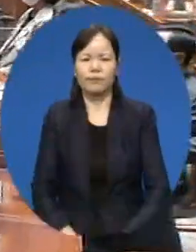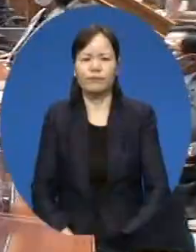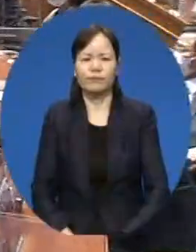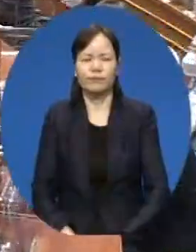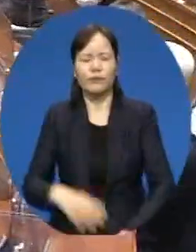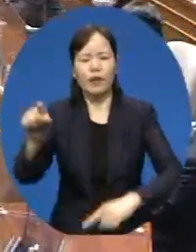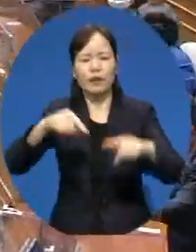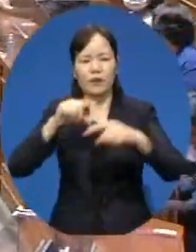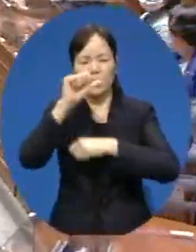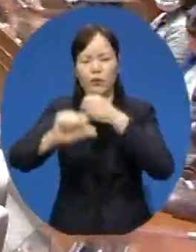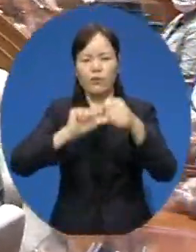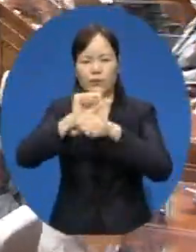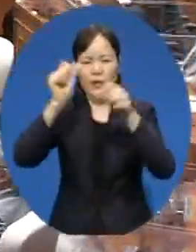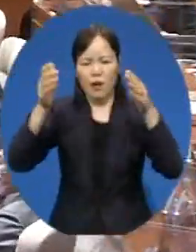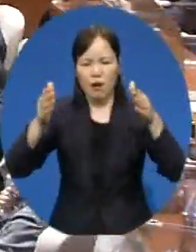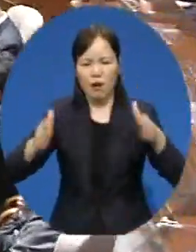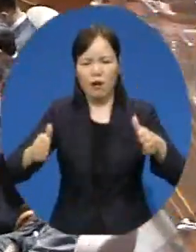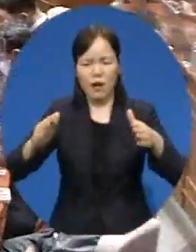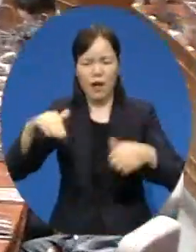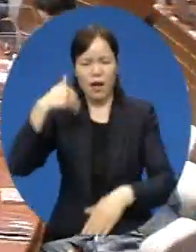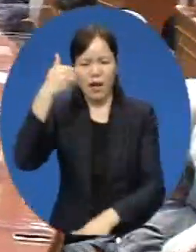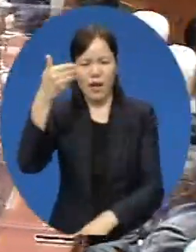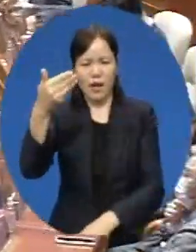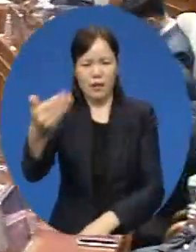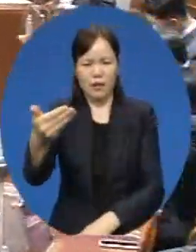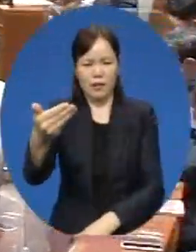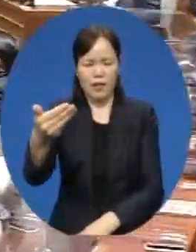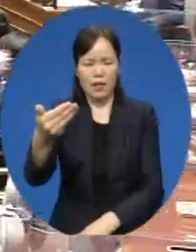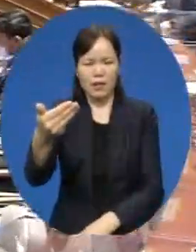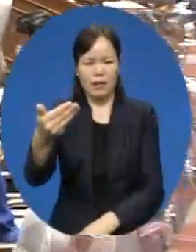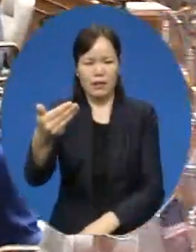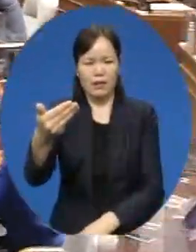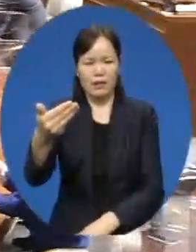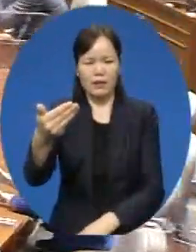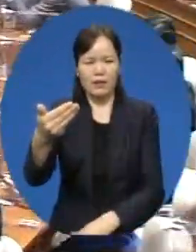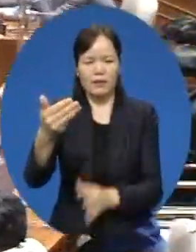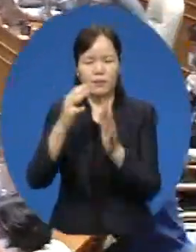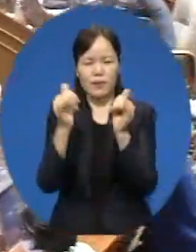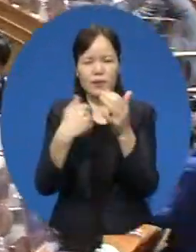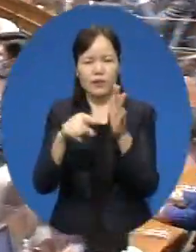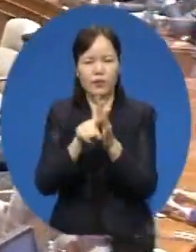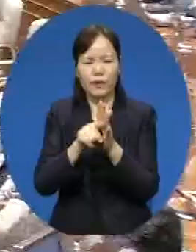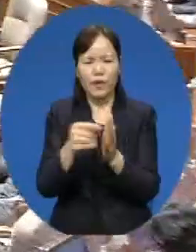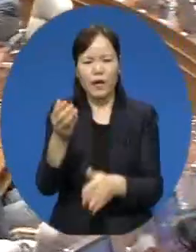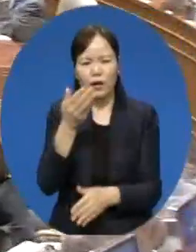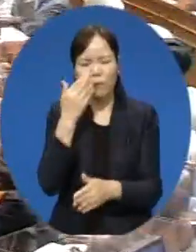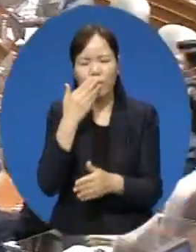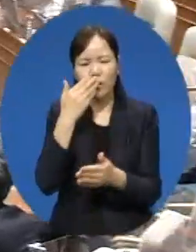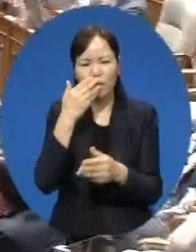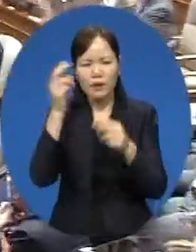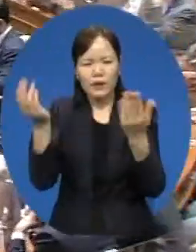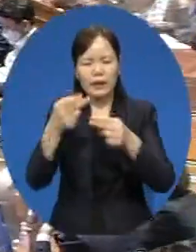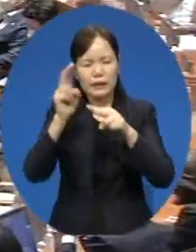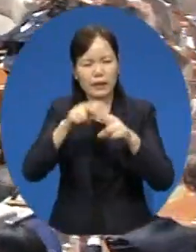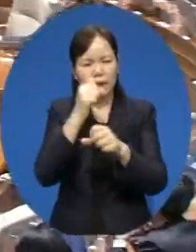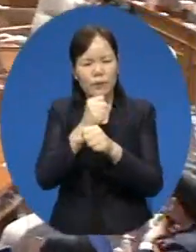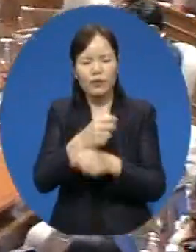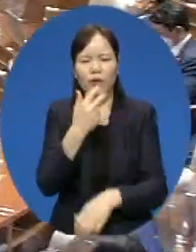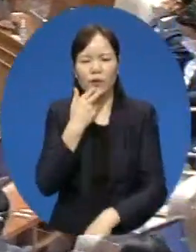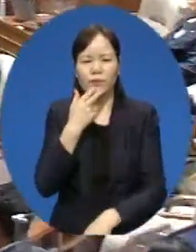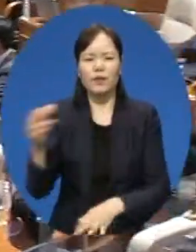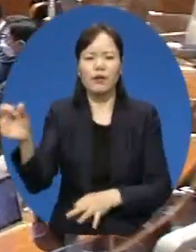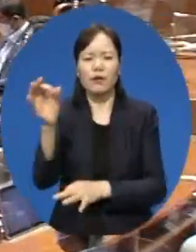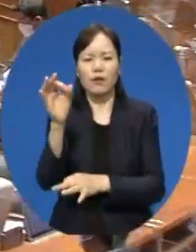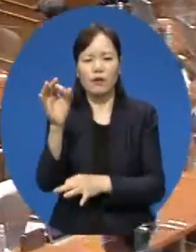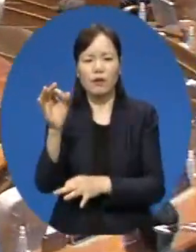집권 5년 내내 다음 세대를 위한 먹거리 하나도 제대로 만들어 놓은 것 없습니다. 그나마 경쟁력